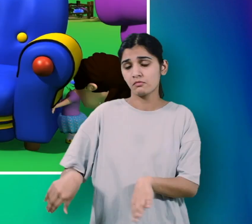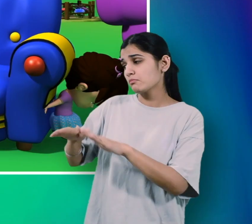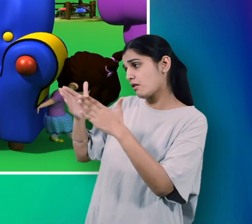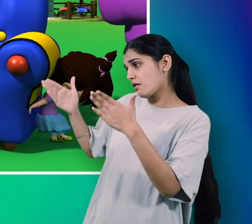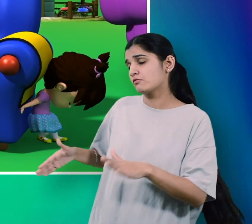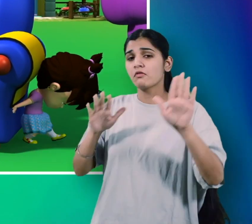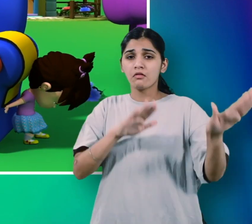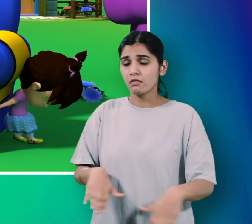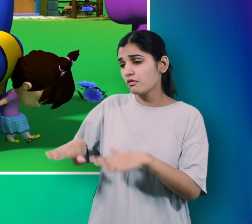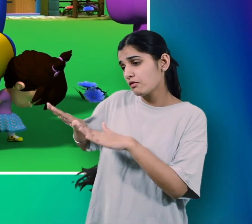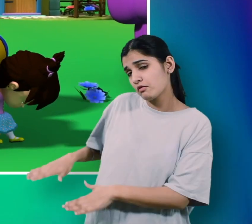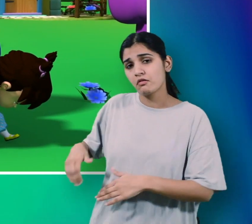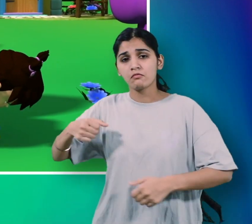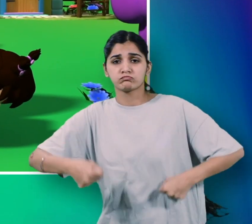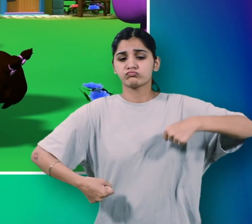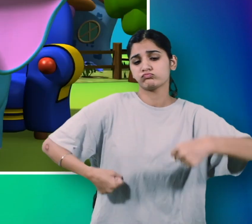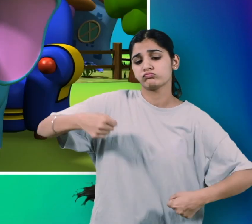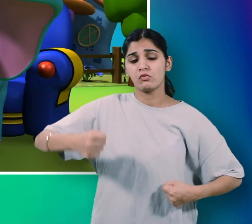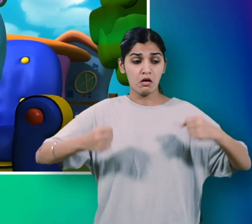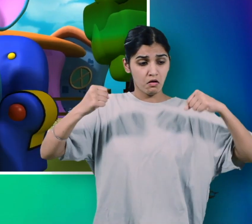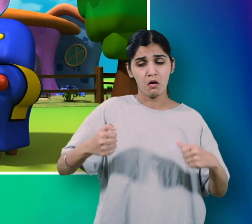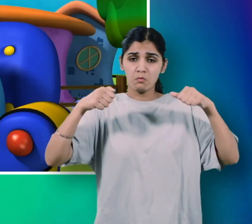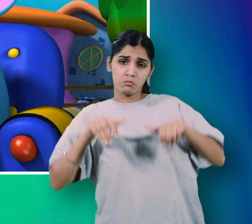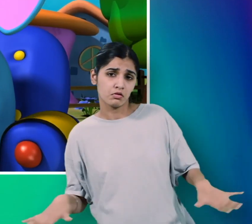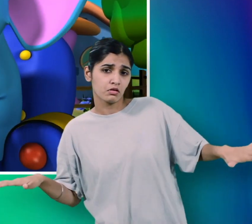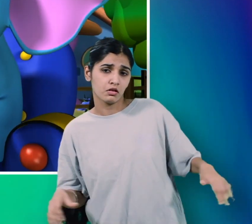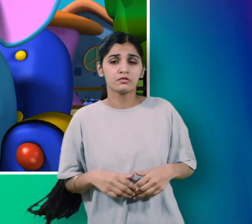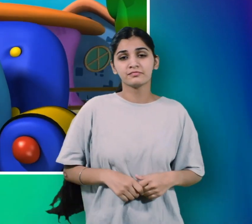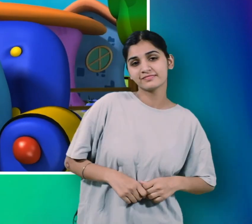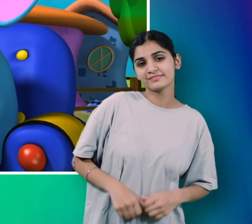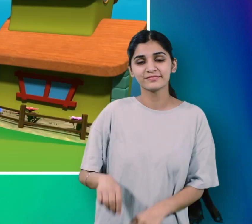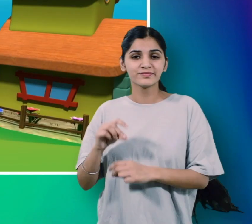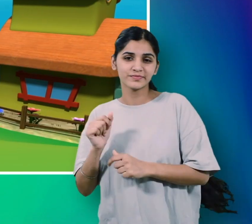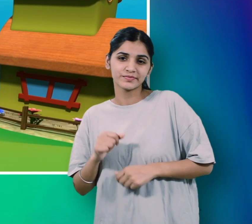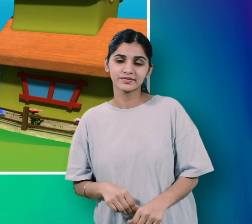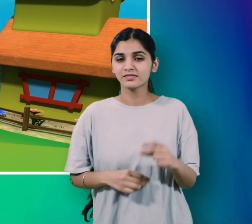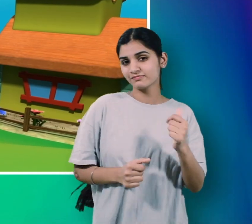पटर। आओ बैठो कुर्सी पर, कुर्सी बोले चटर पटर।